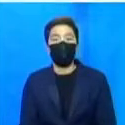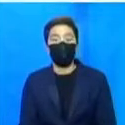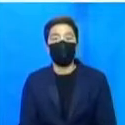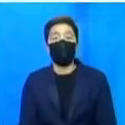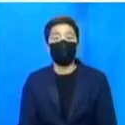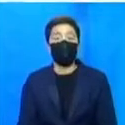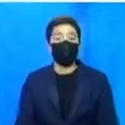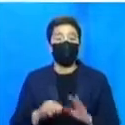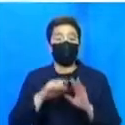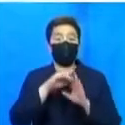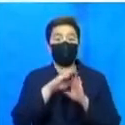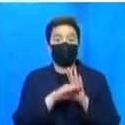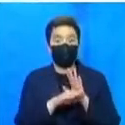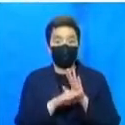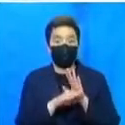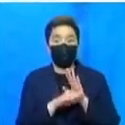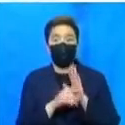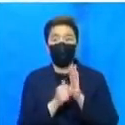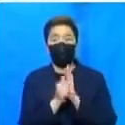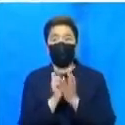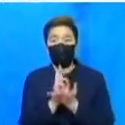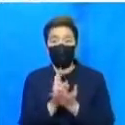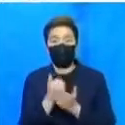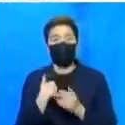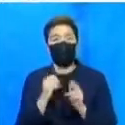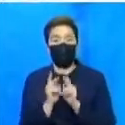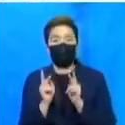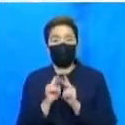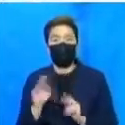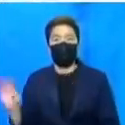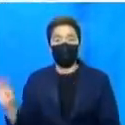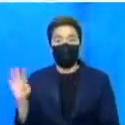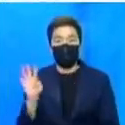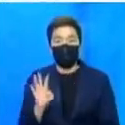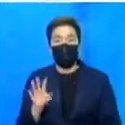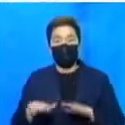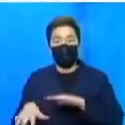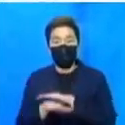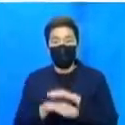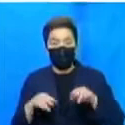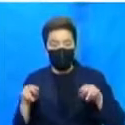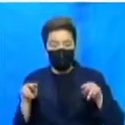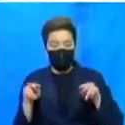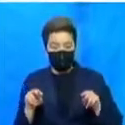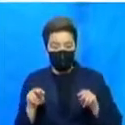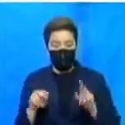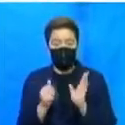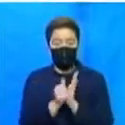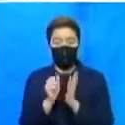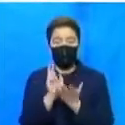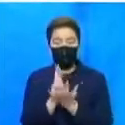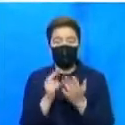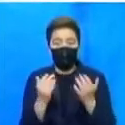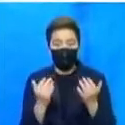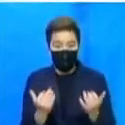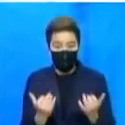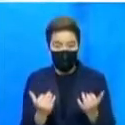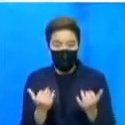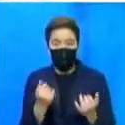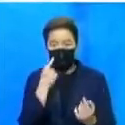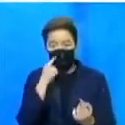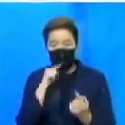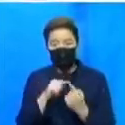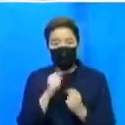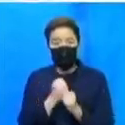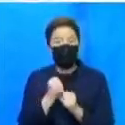ทุกขั้นตอนของกระบวนการออกรางวัลจะมีคณะกรรมการทั้ง4ท่านร่วมเป็นสักขีพยานในการออกรางวัลเพื่อให้การออกร